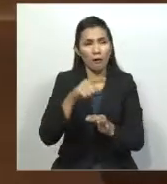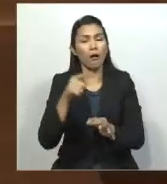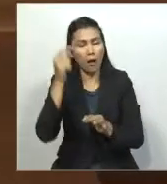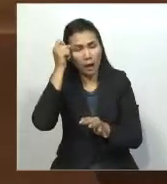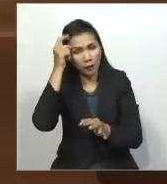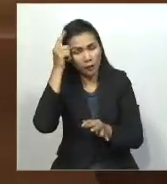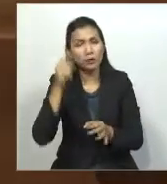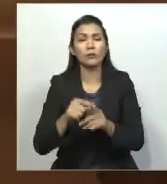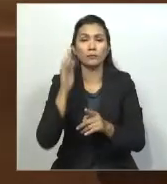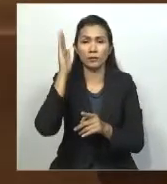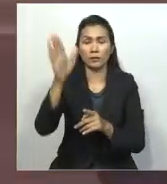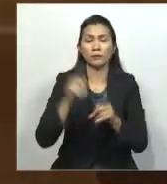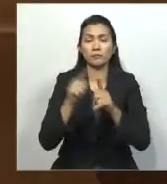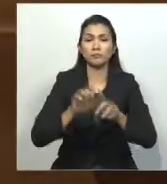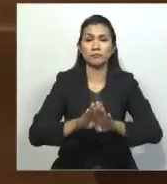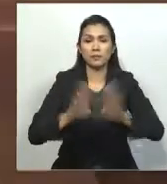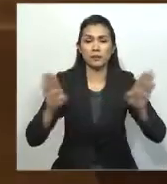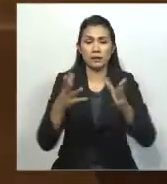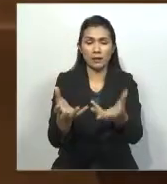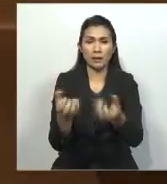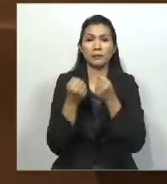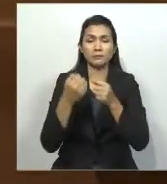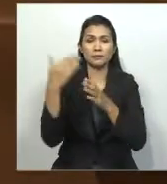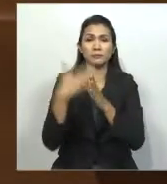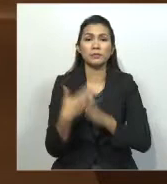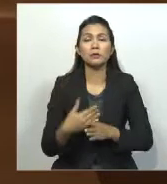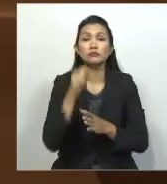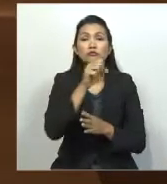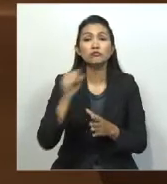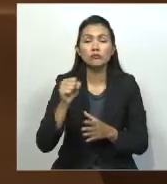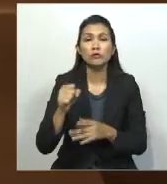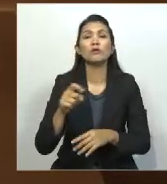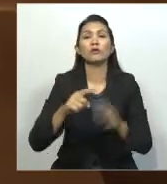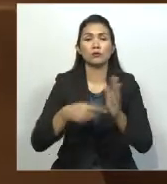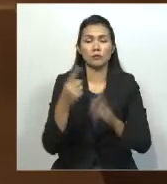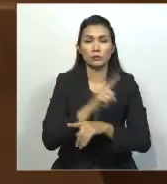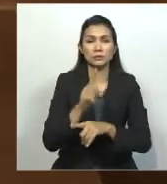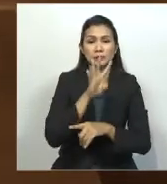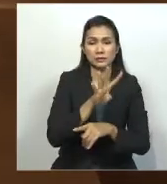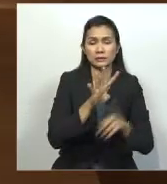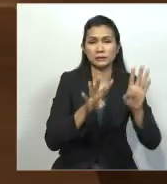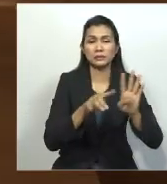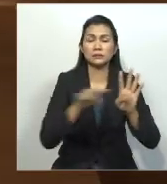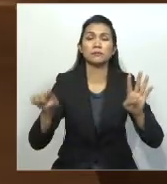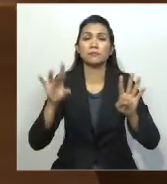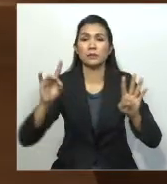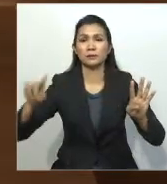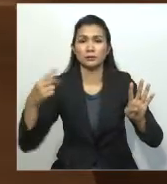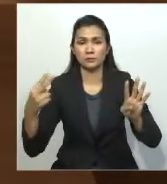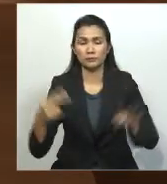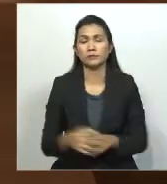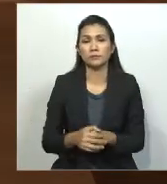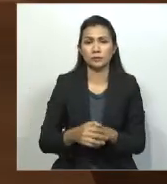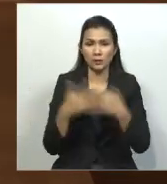มัครส.ส.ที่จะมีขึ้นในวันที่4ถึง8กุมภาพันธ์นี้โ โดยจะต้องมีการประชุมเพื่อเตรียมความพร้อม